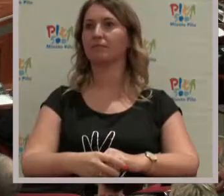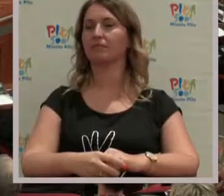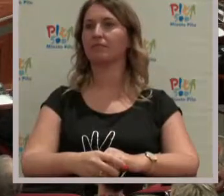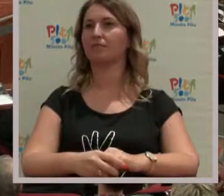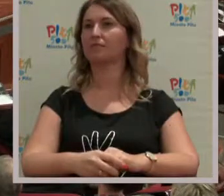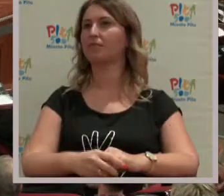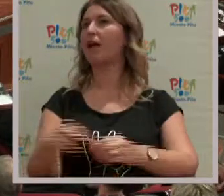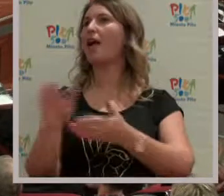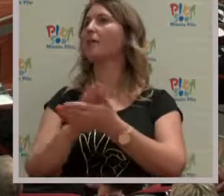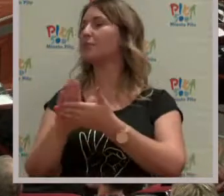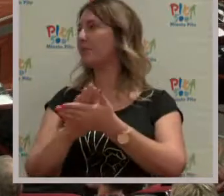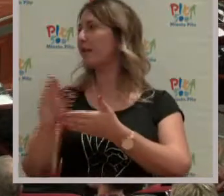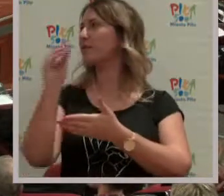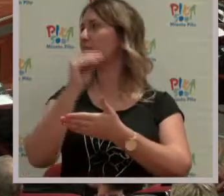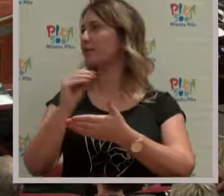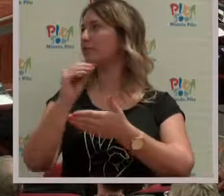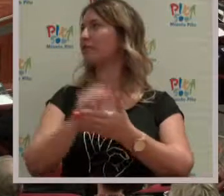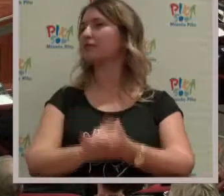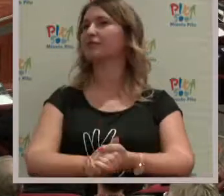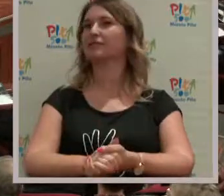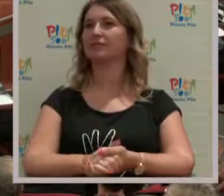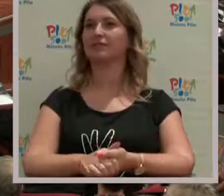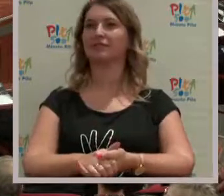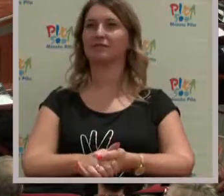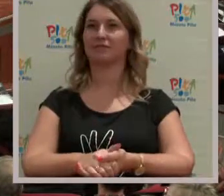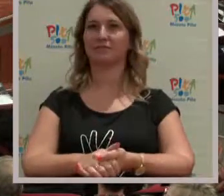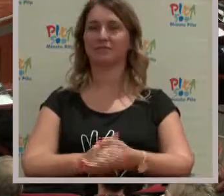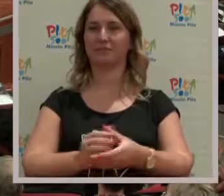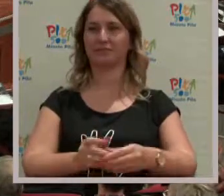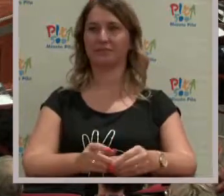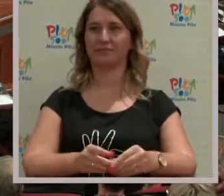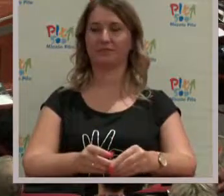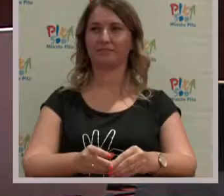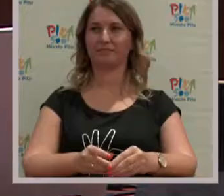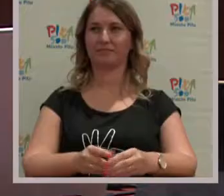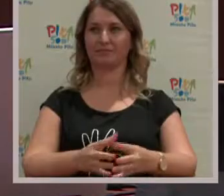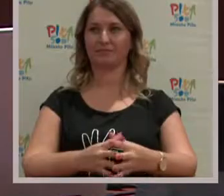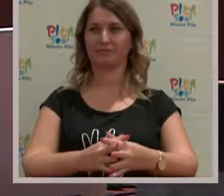Tak, tak, tak. Przepraszam tutaj. Jednak bezcenna rola wiceprzewodniczących.